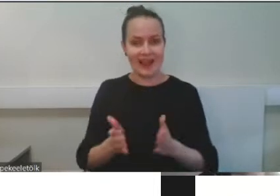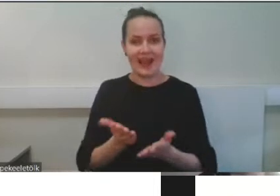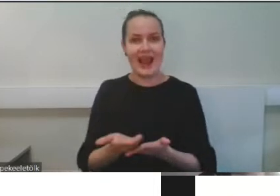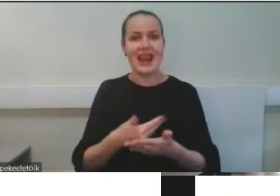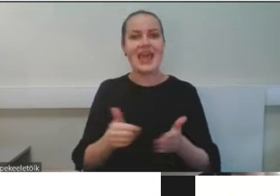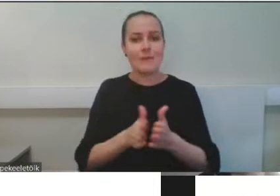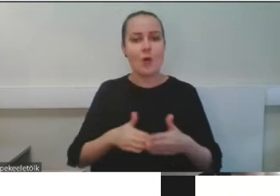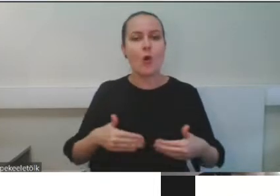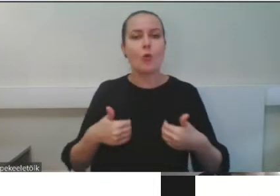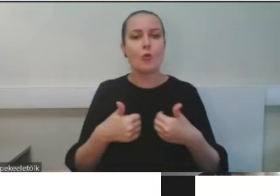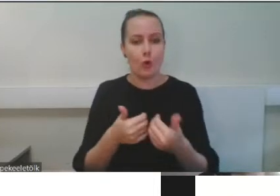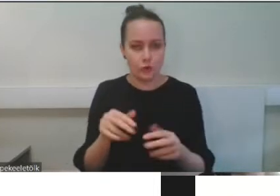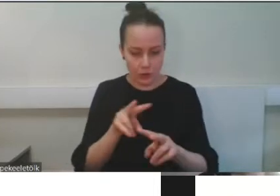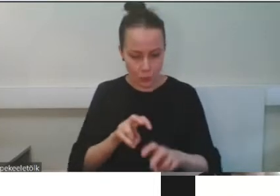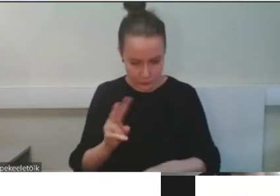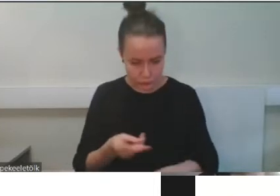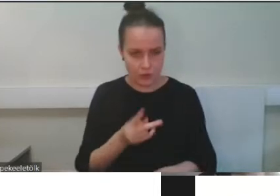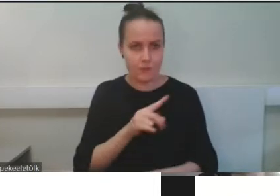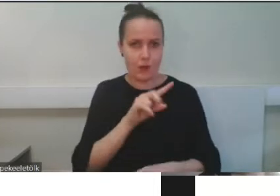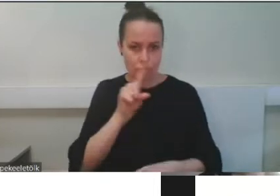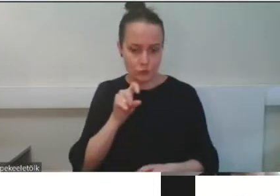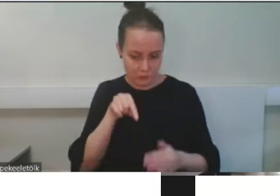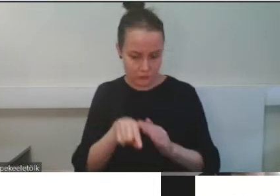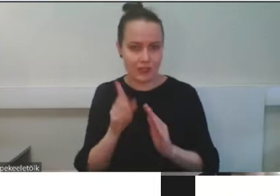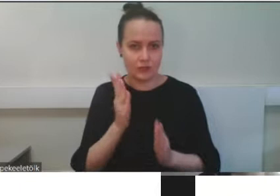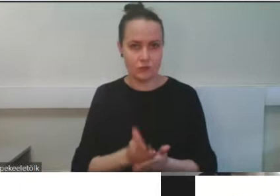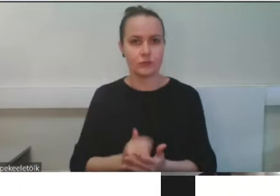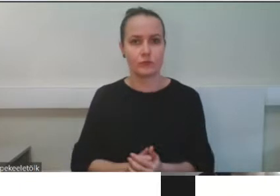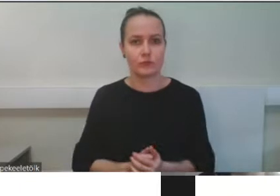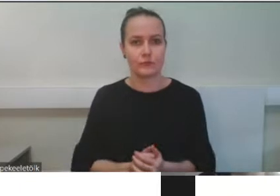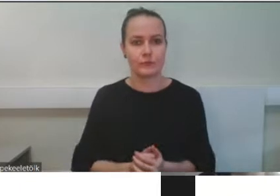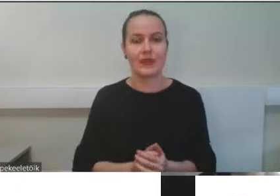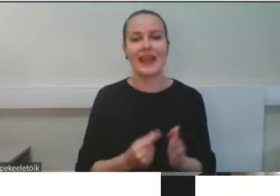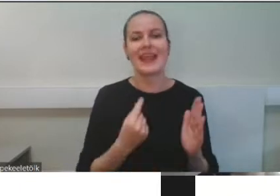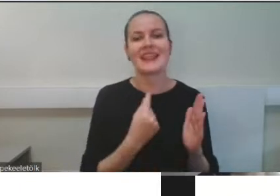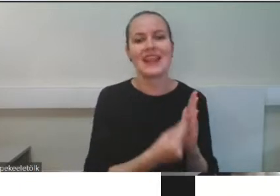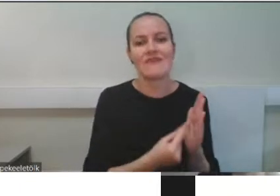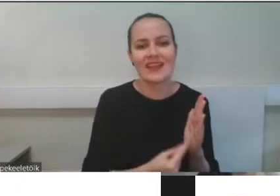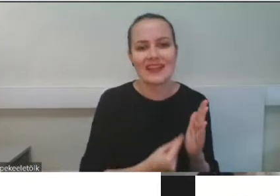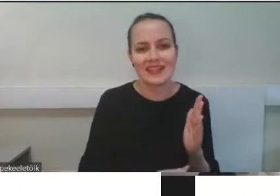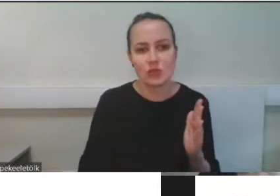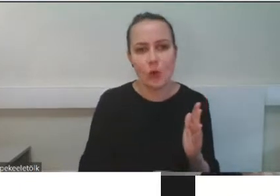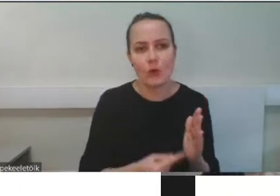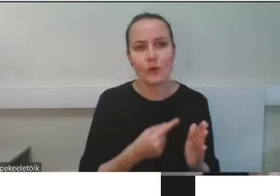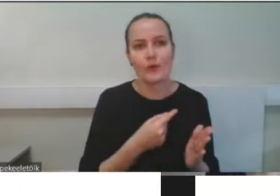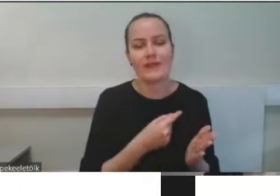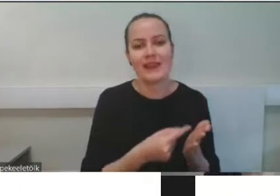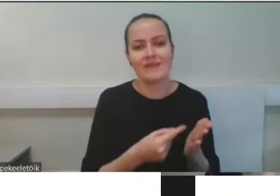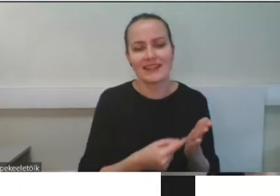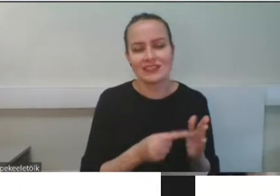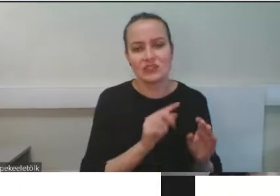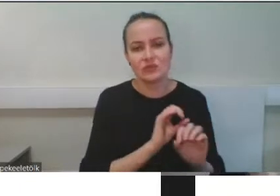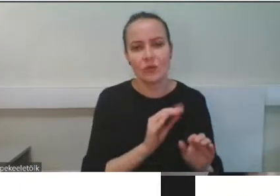Ja pikaajaline haigus on siis ka ühtlasi siis selline krooniline haigus ja et on kestnud siis või kestab siis